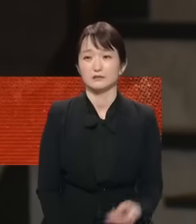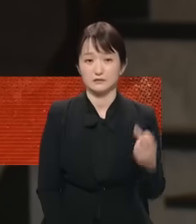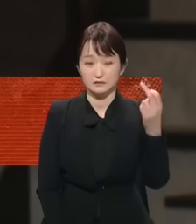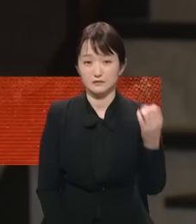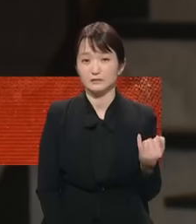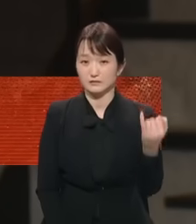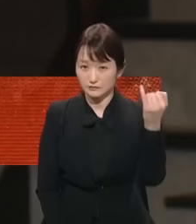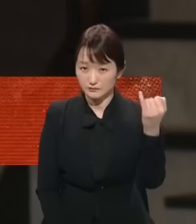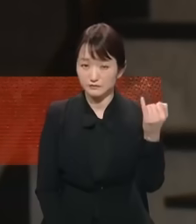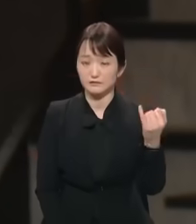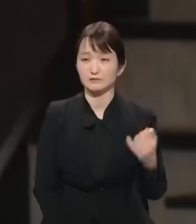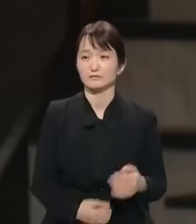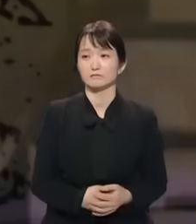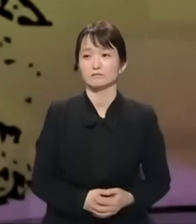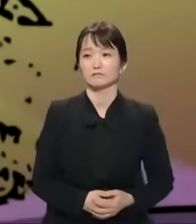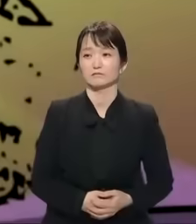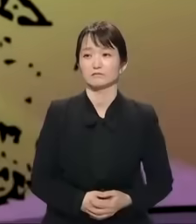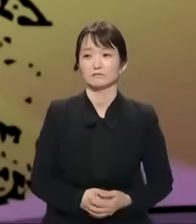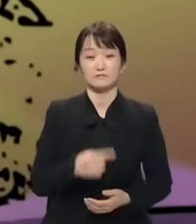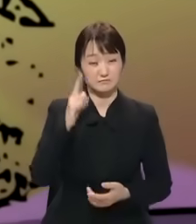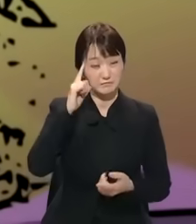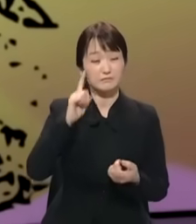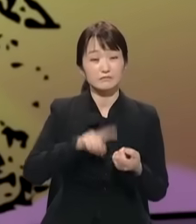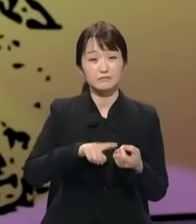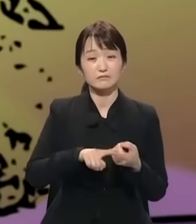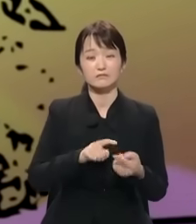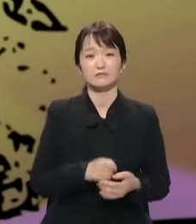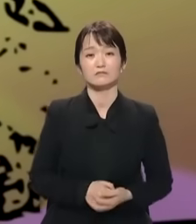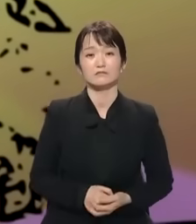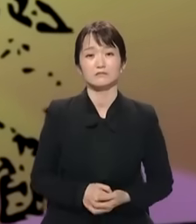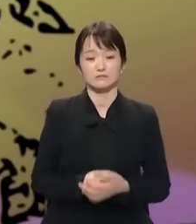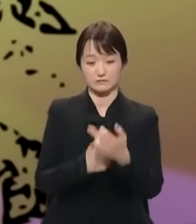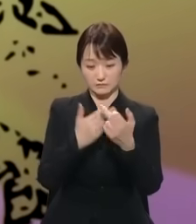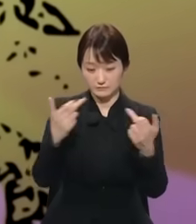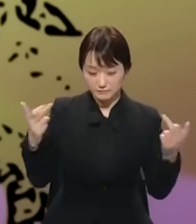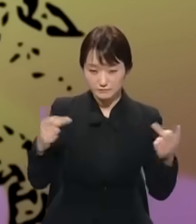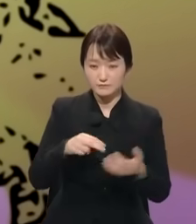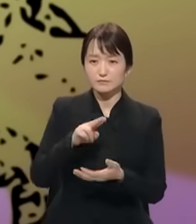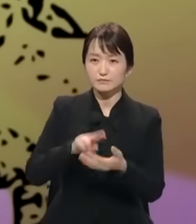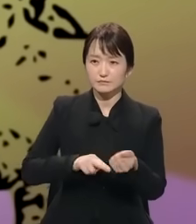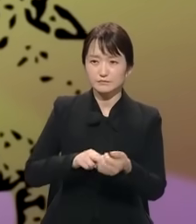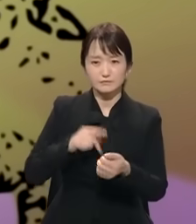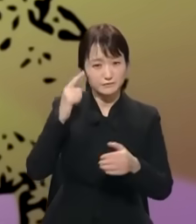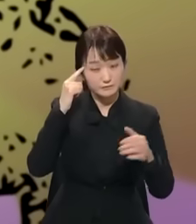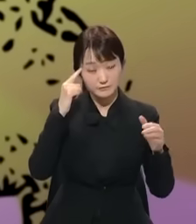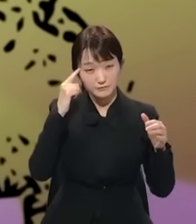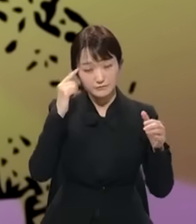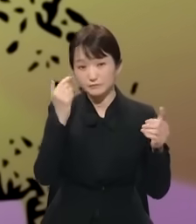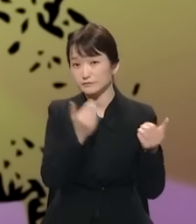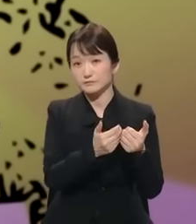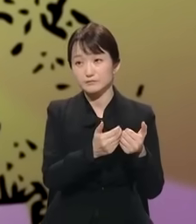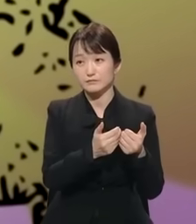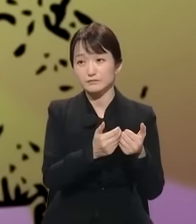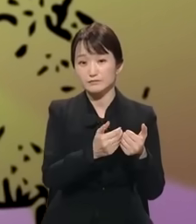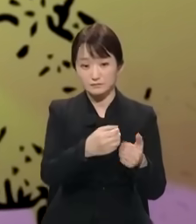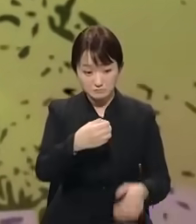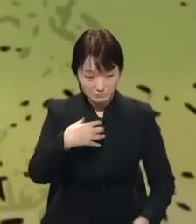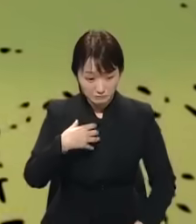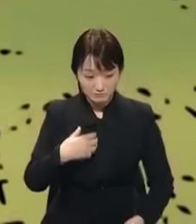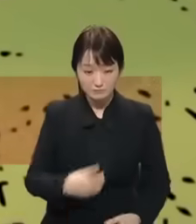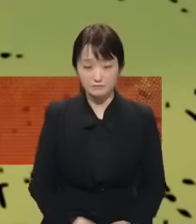형과 누나도 뭐 예상대로입니다. 일단 선사는 뭐 파는 건 일단 반대다. 이렇게 얘기를